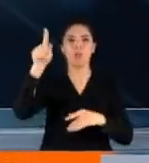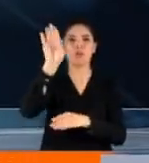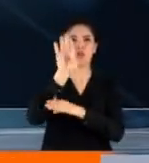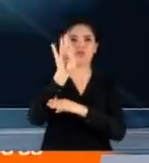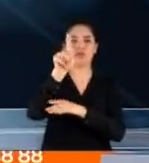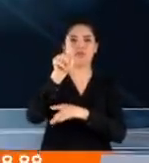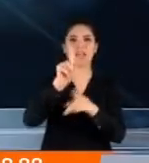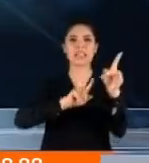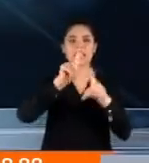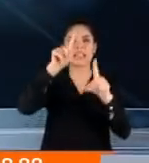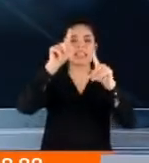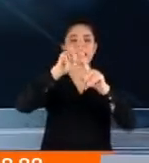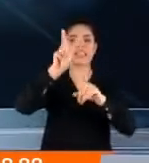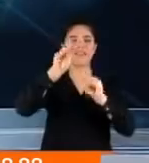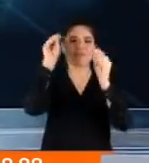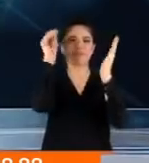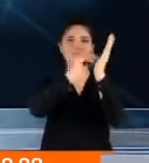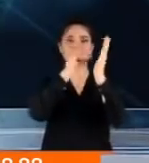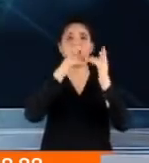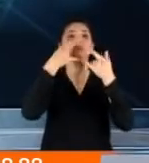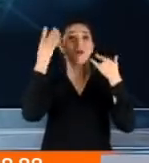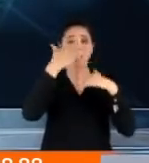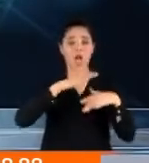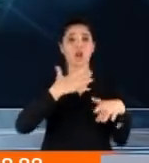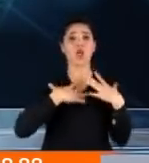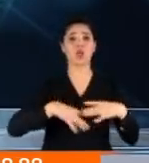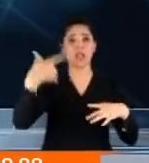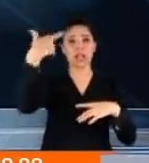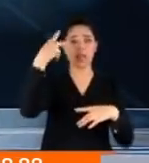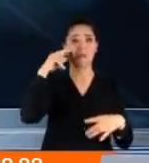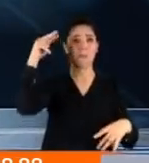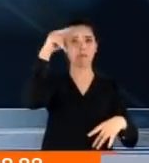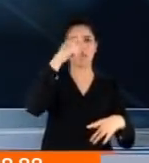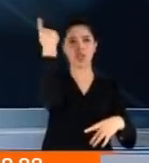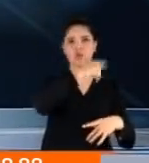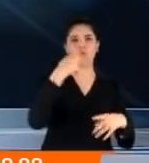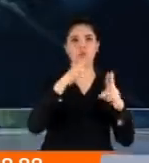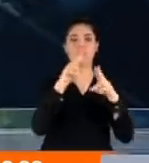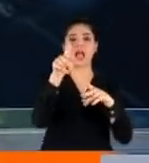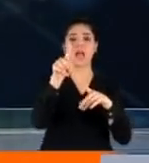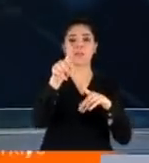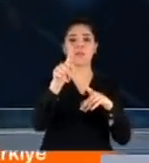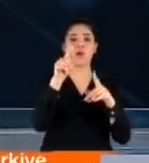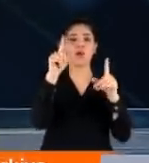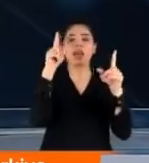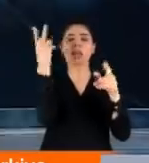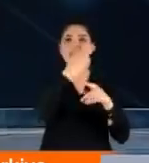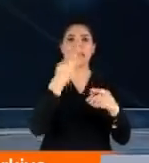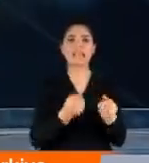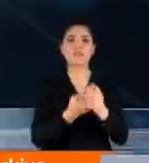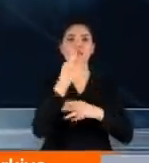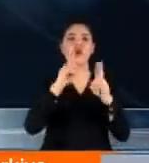ekran yerleştirildi. Maske takmayan kişiler üzerinde kamera bulunan bu ekrana baktıklarında yüzlerinde bir simge belirliyor.